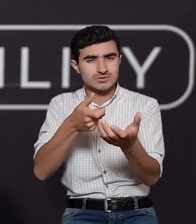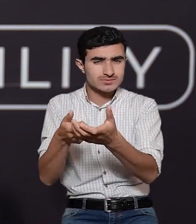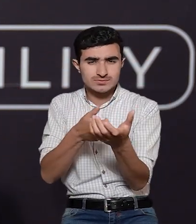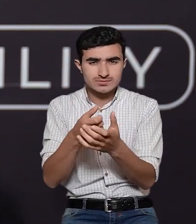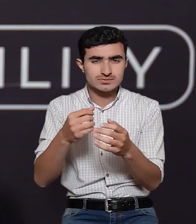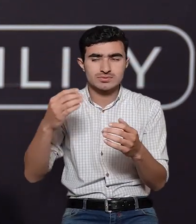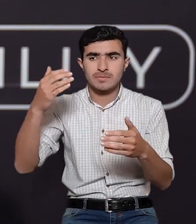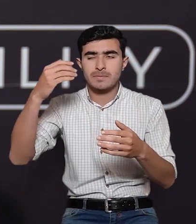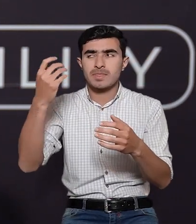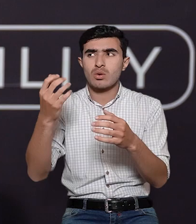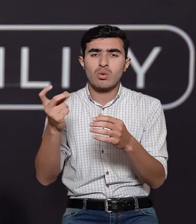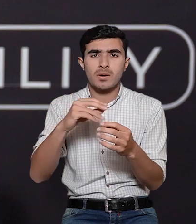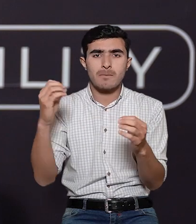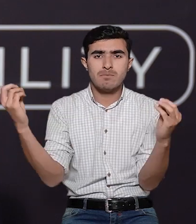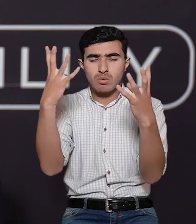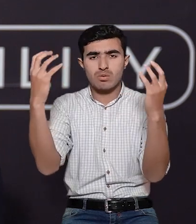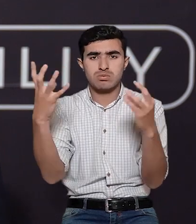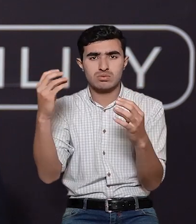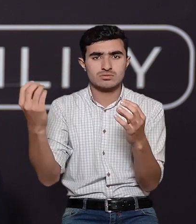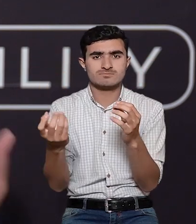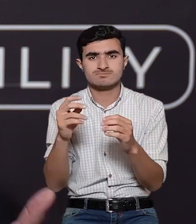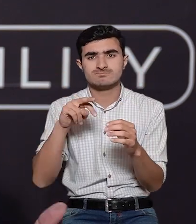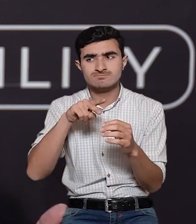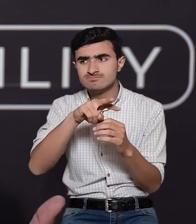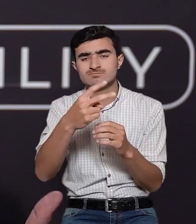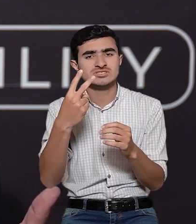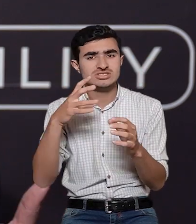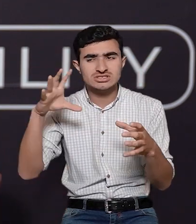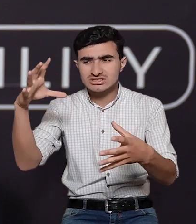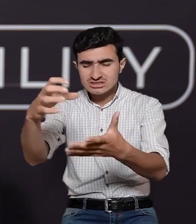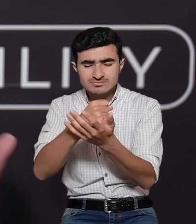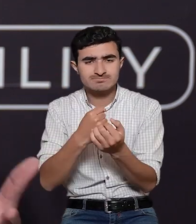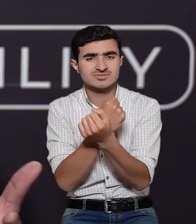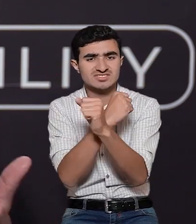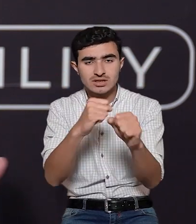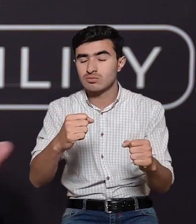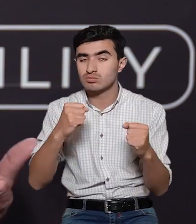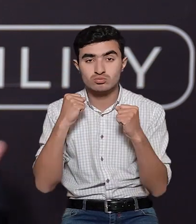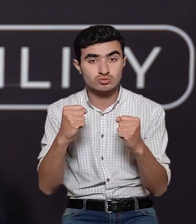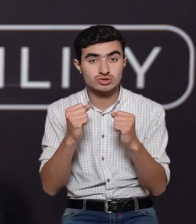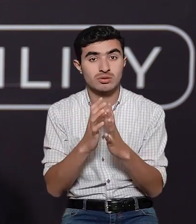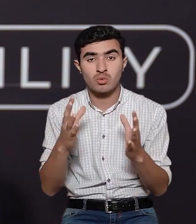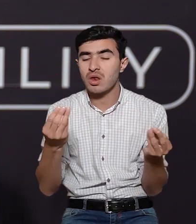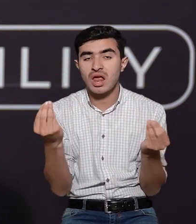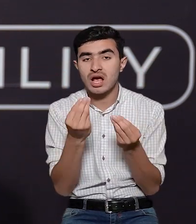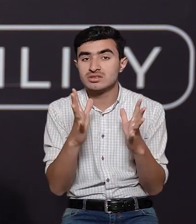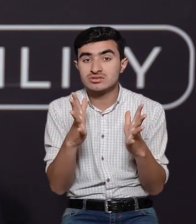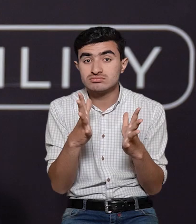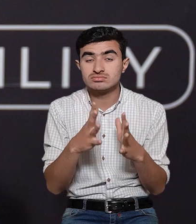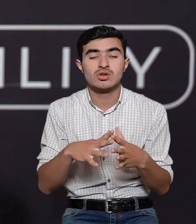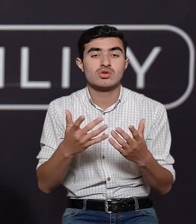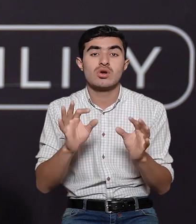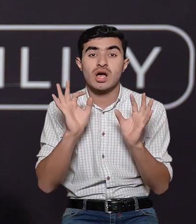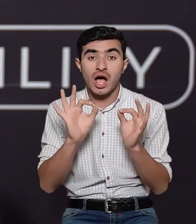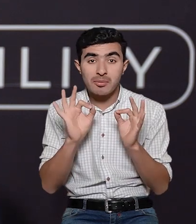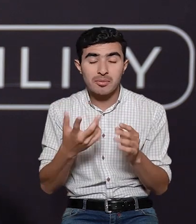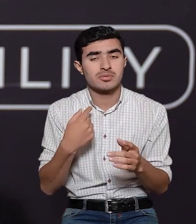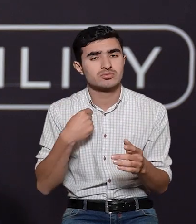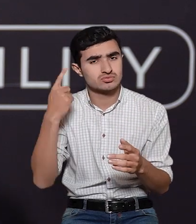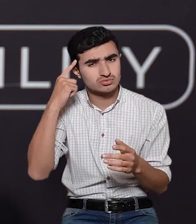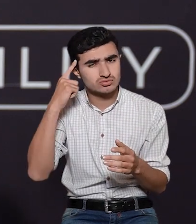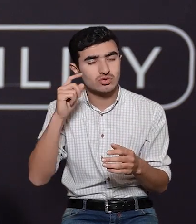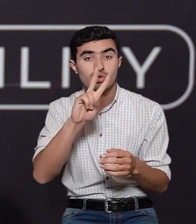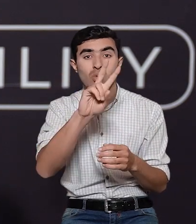اسموک ہے، خوف ہوتا ہے، اس وقت اندر جا کے ایکسپلوژنز ہو رہے ہوتے ہیں، تو یہ آسان نہیں ہے۔ ہم نے فائر سروس کا بھی چیلنج ایکسیپٹ کیا، لاہور شہر